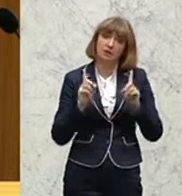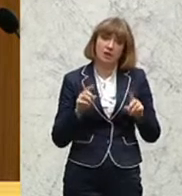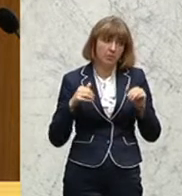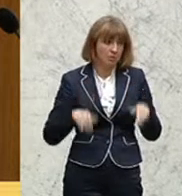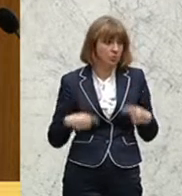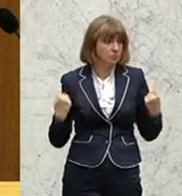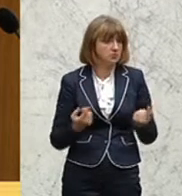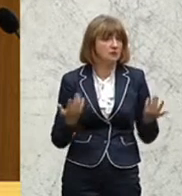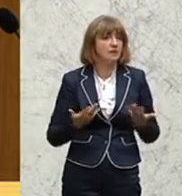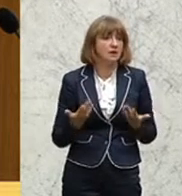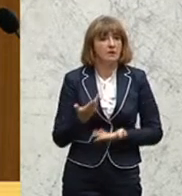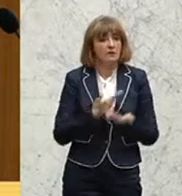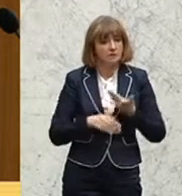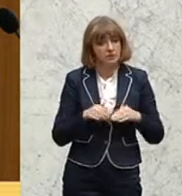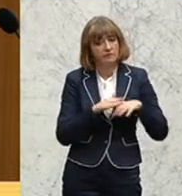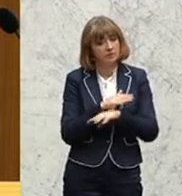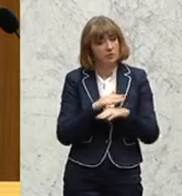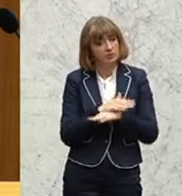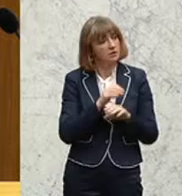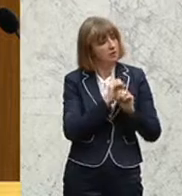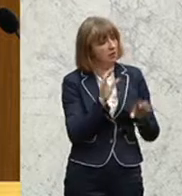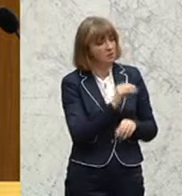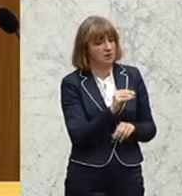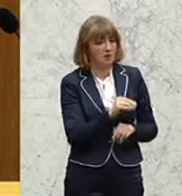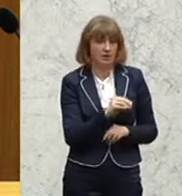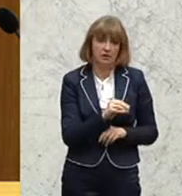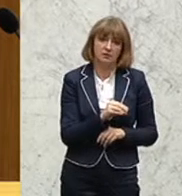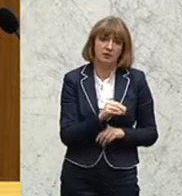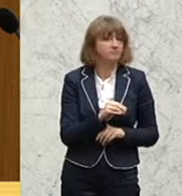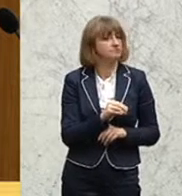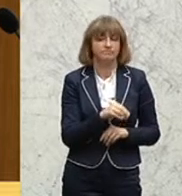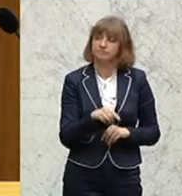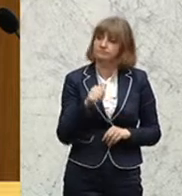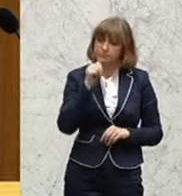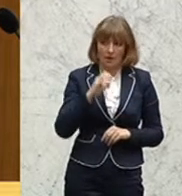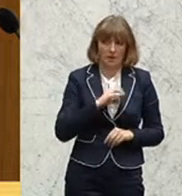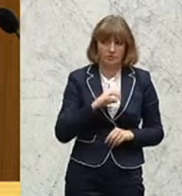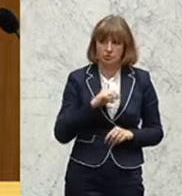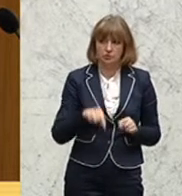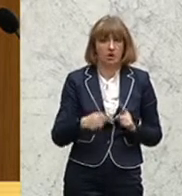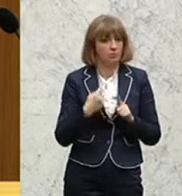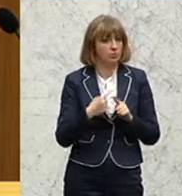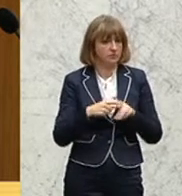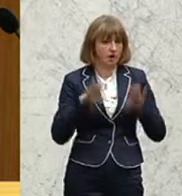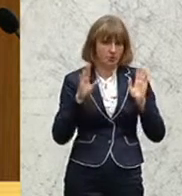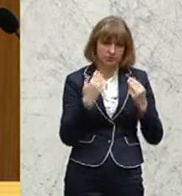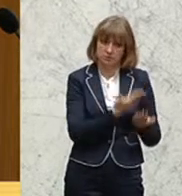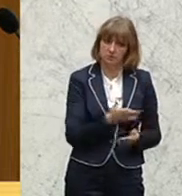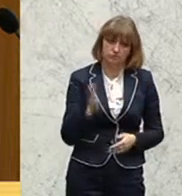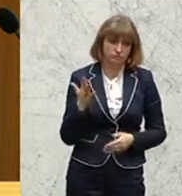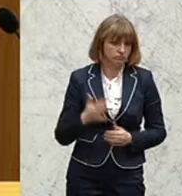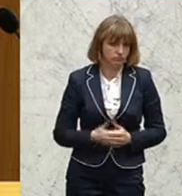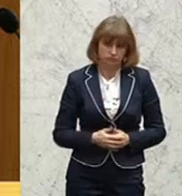wir auch den Wirtschaftsflüchtlingen ganz klar sagen, dass sie keine Chance für einen positiven Asylabschluss